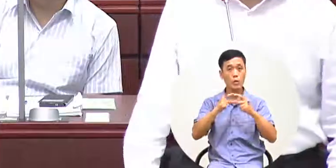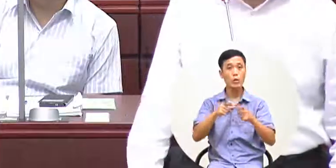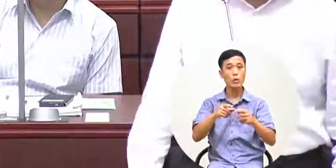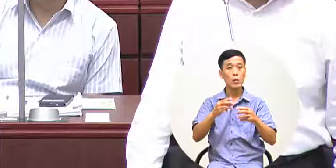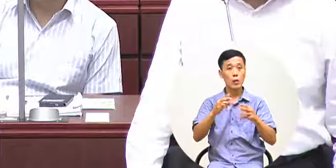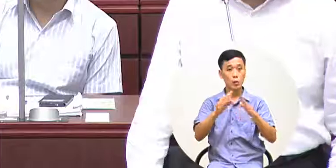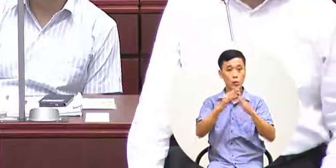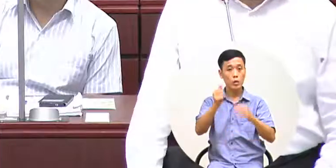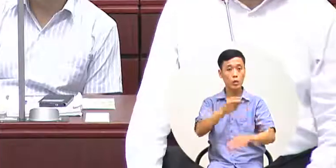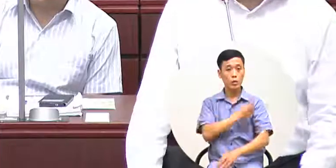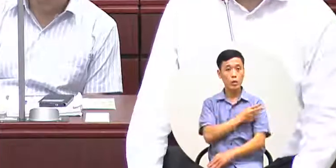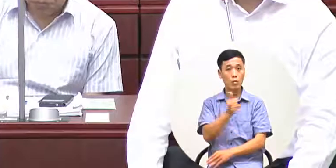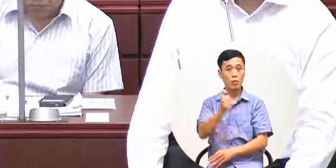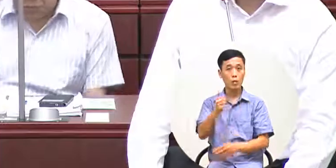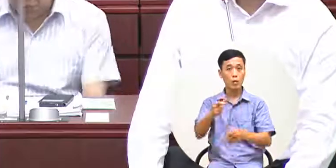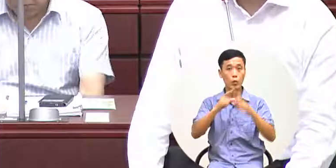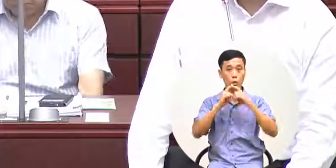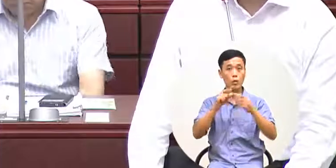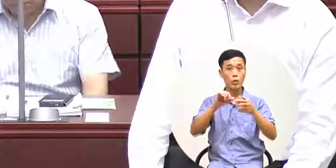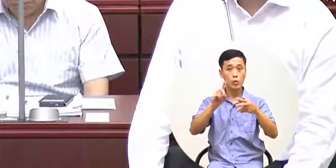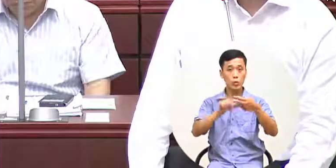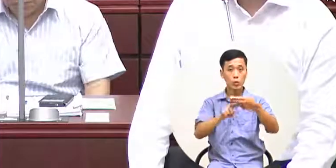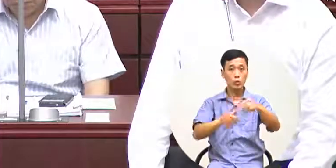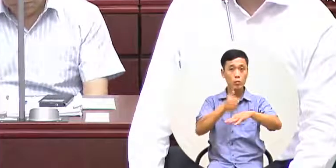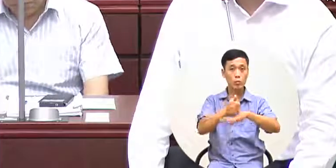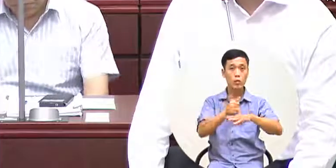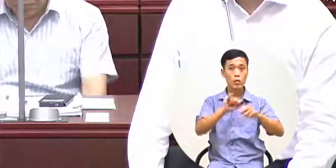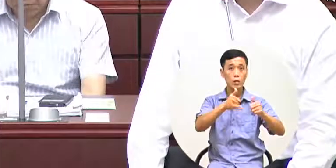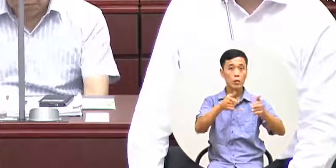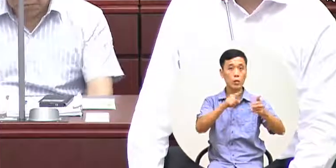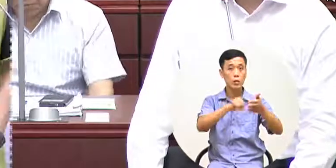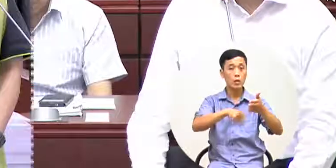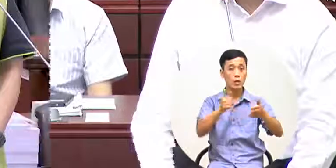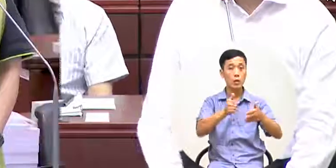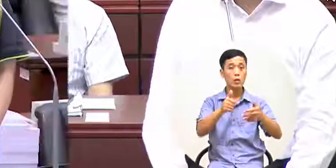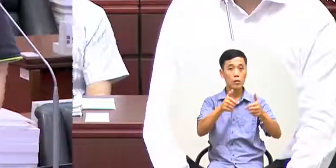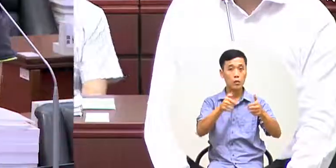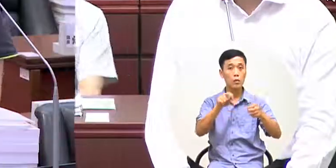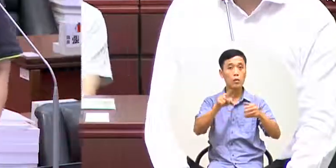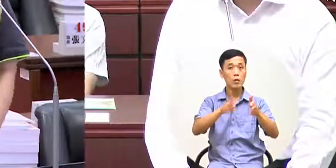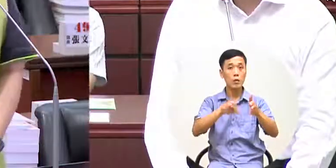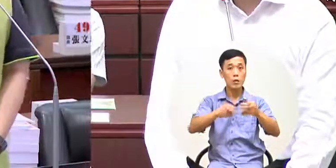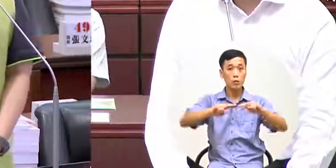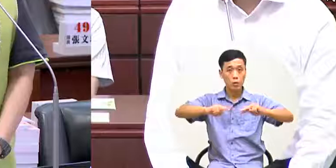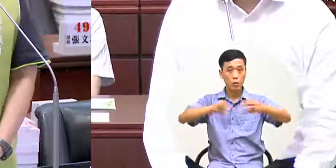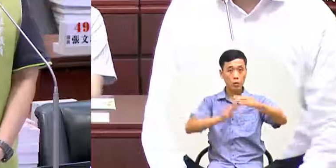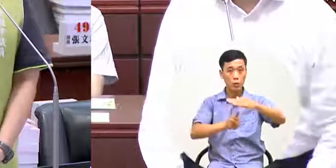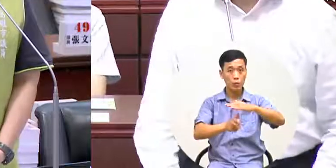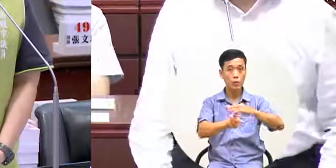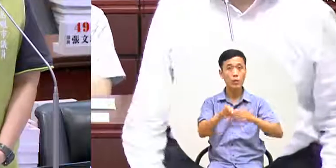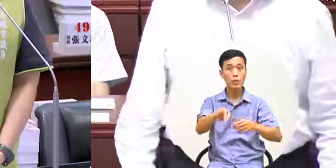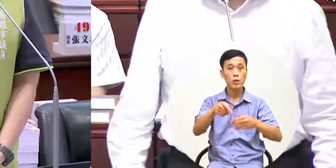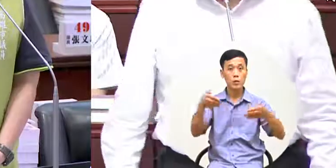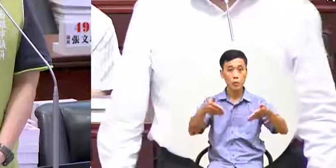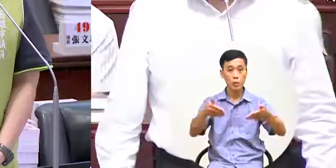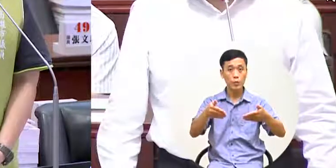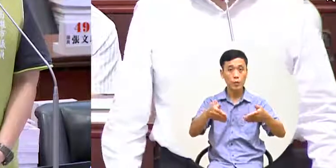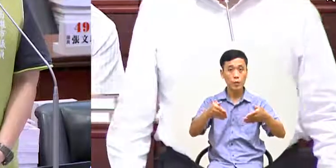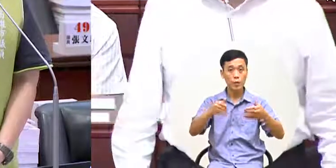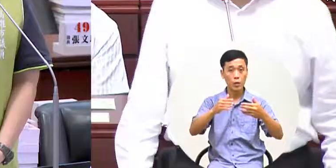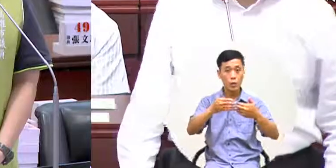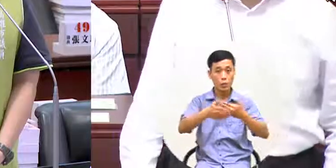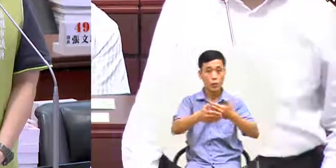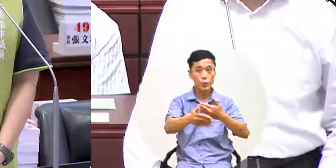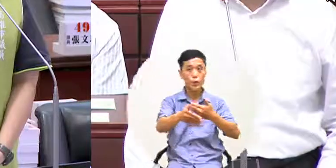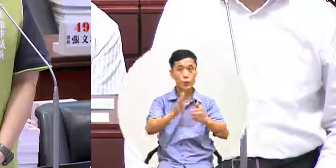简议员哈。铁路地下化哈，整个施工中的零损哈，那当然哈，我